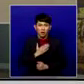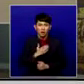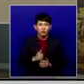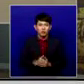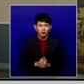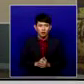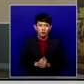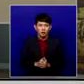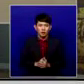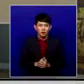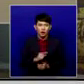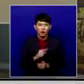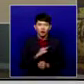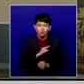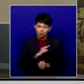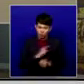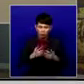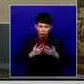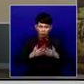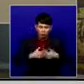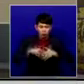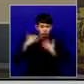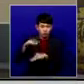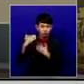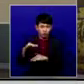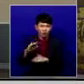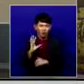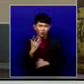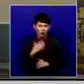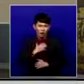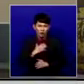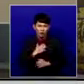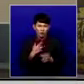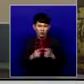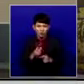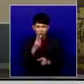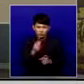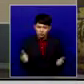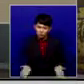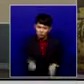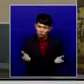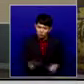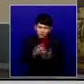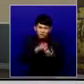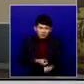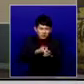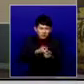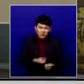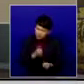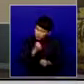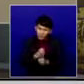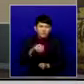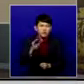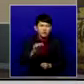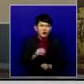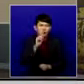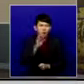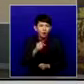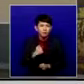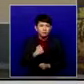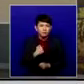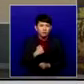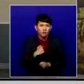ผลิตแต่โลกต้องการมากนี่ไงท่านส่งเสริมการเกษตรเลยท่านนายกอย่าไปบอกว่าโอ๊ยมันไม่ใช่